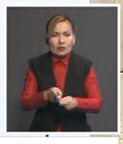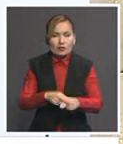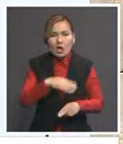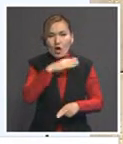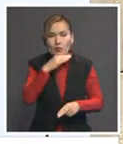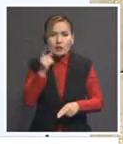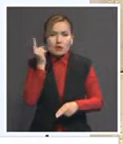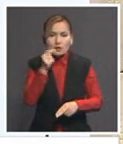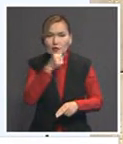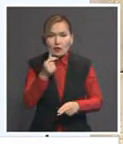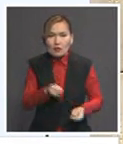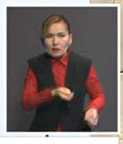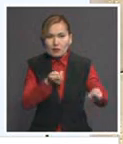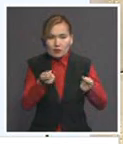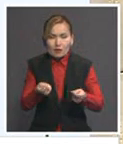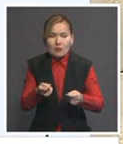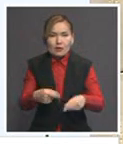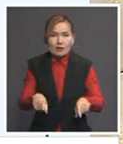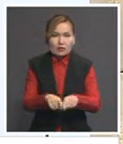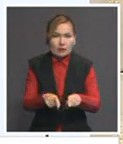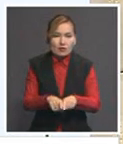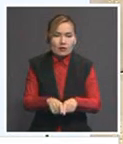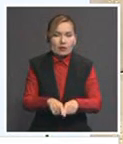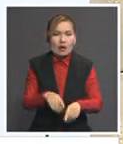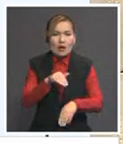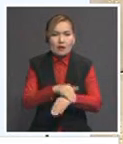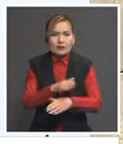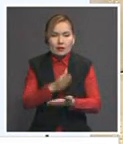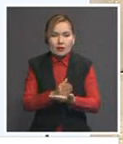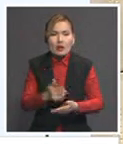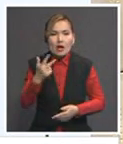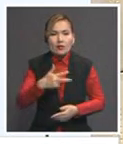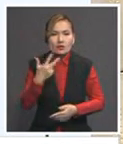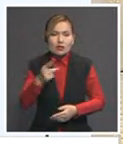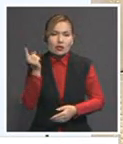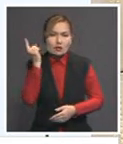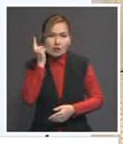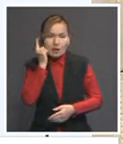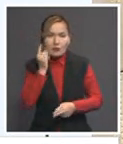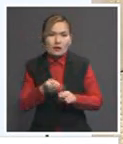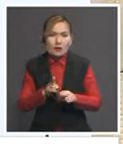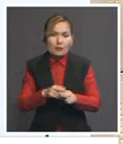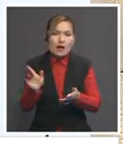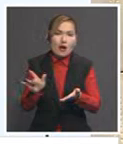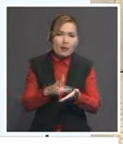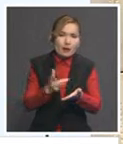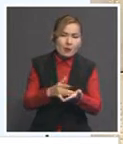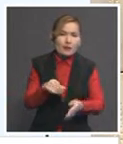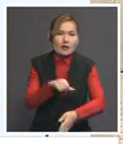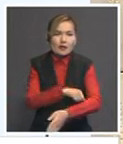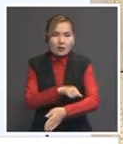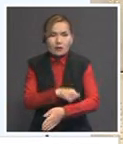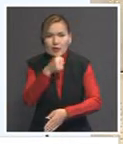салынған заттарды алып өтпекші болған әрекетінің жолы кесілді. Олардан 33 ұялы телефон, Wi-Fi модем, есірткі және